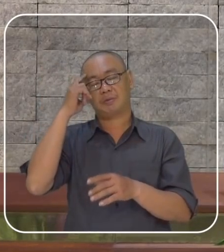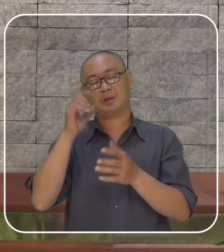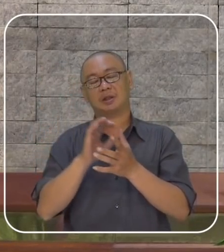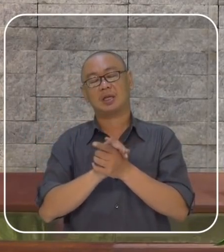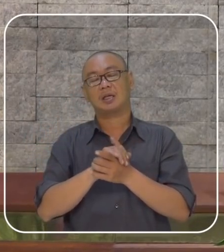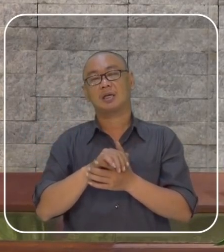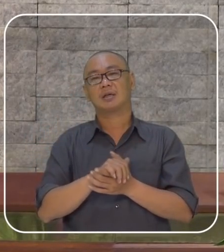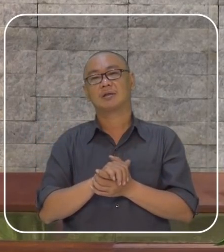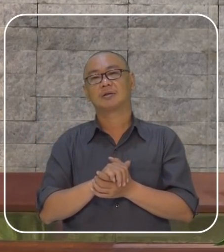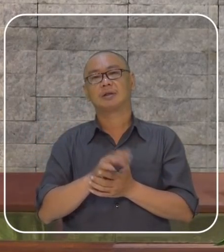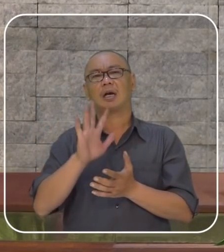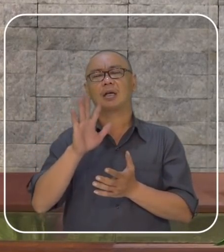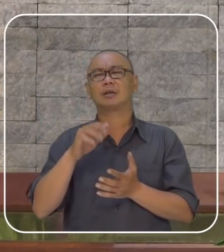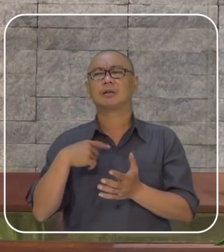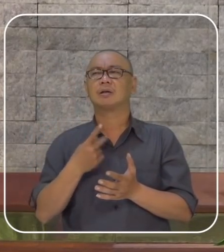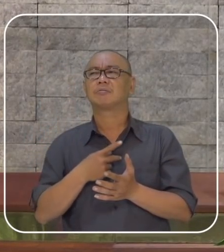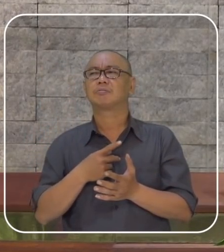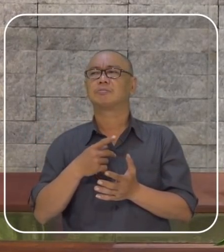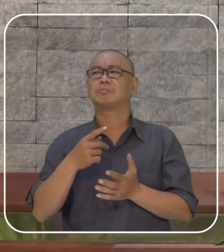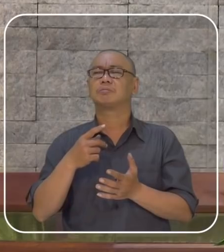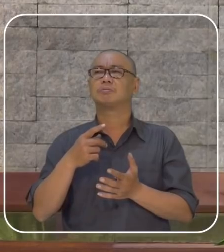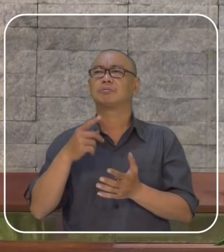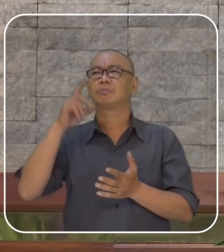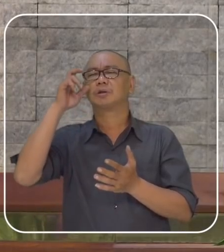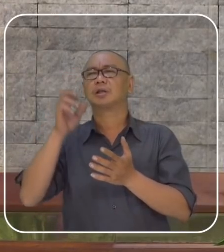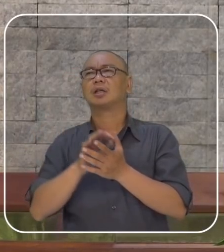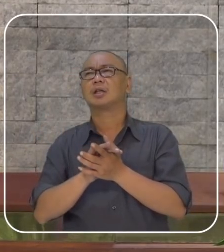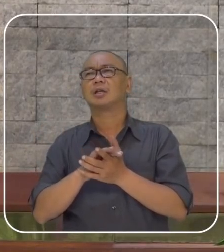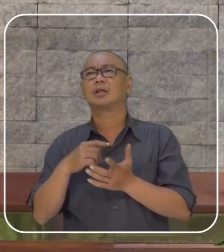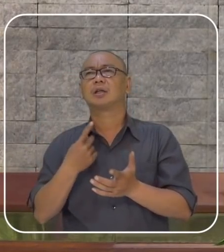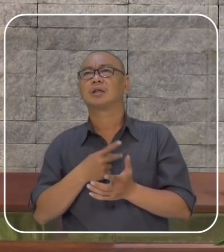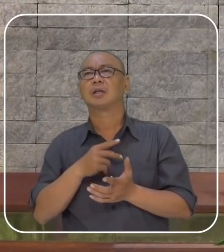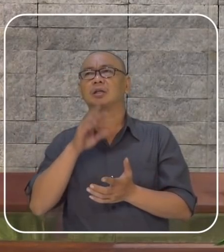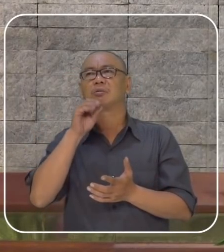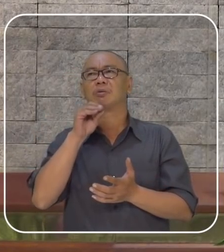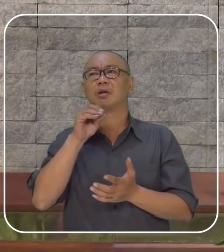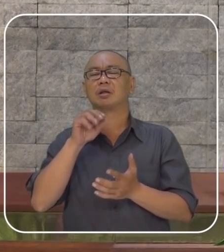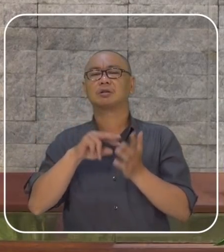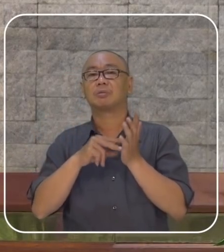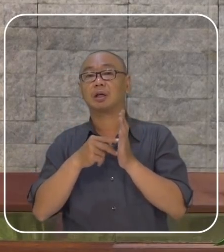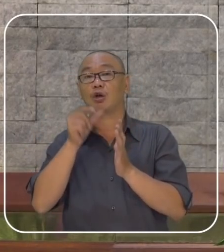Jangan-jangan kita percaya, ya. Kita dibilang sebagai orang yang percaya.